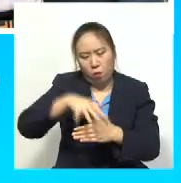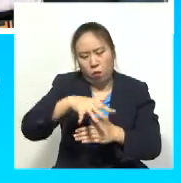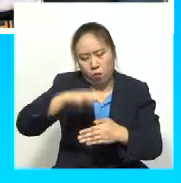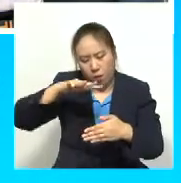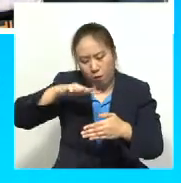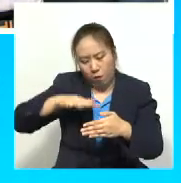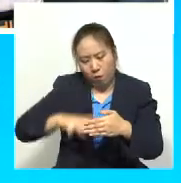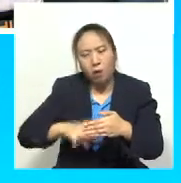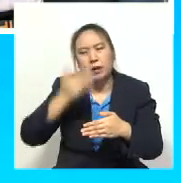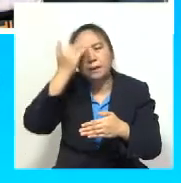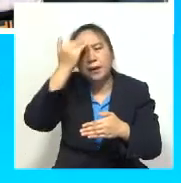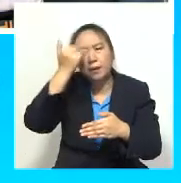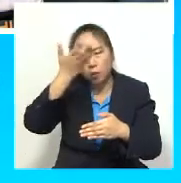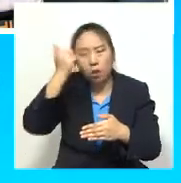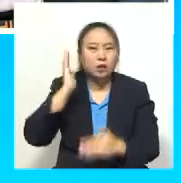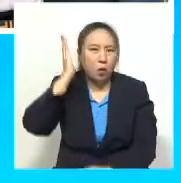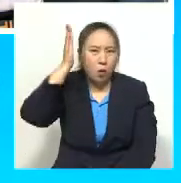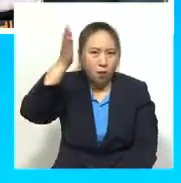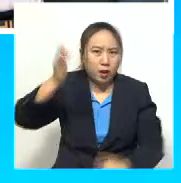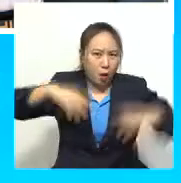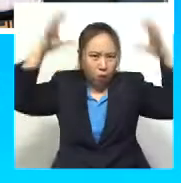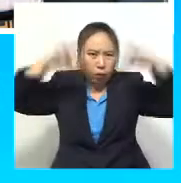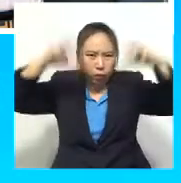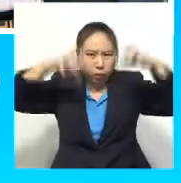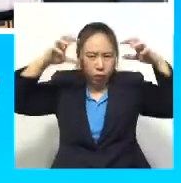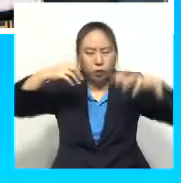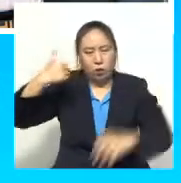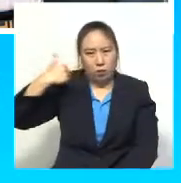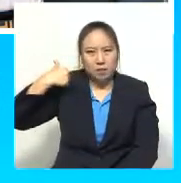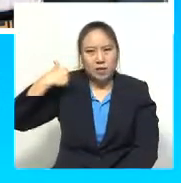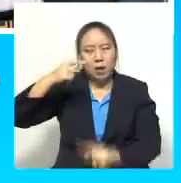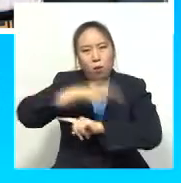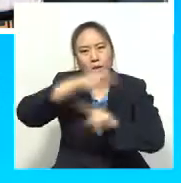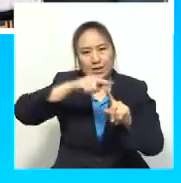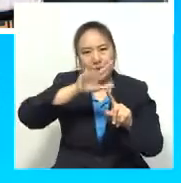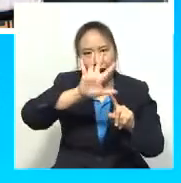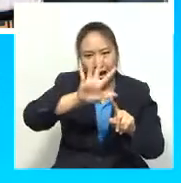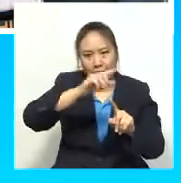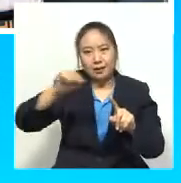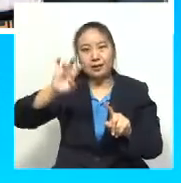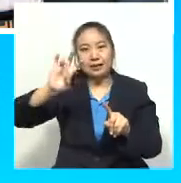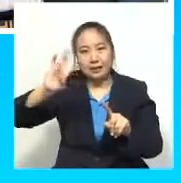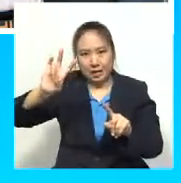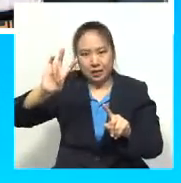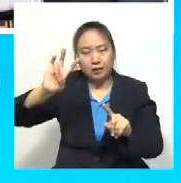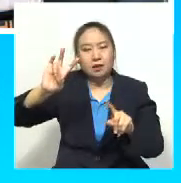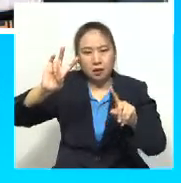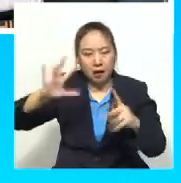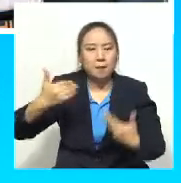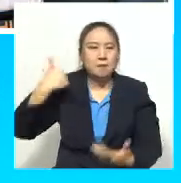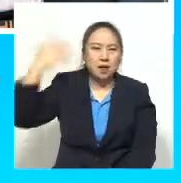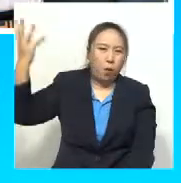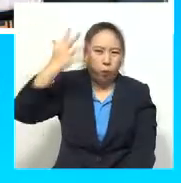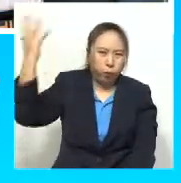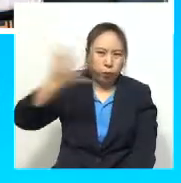ะครับที่ทางกรมอุตุได้คาดการณ์และพยากรณ์ว่าจะเกิดนะครับเกิดช่วงวันที่5ถึงวันที่7นะครับแล้วก็จะมีมรสุมก